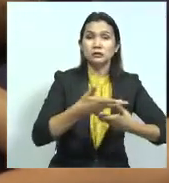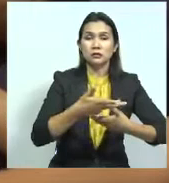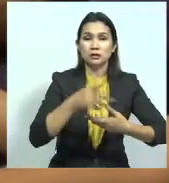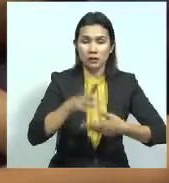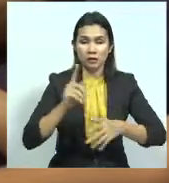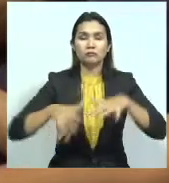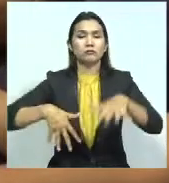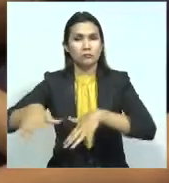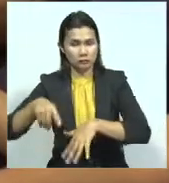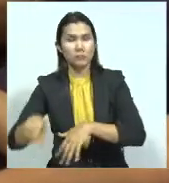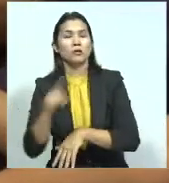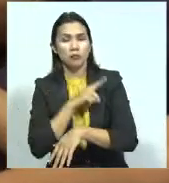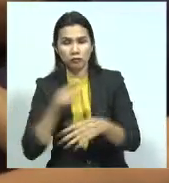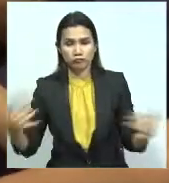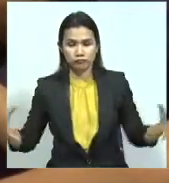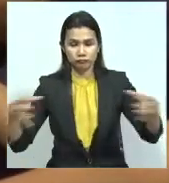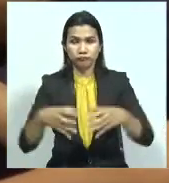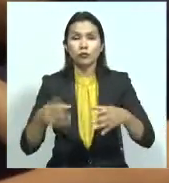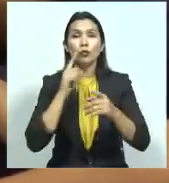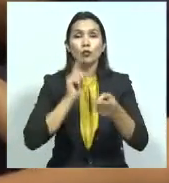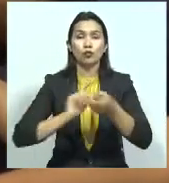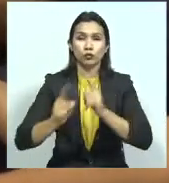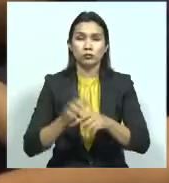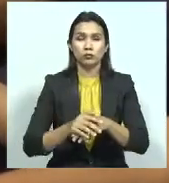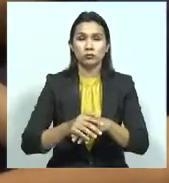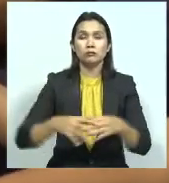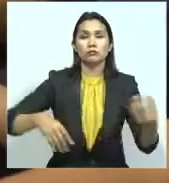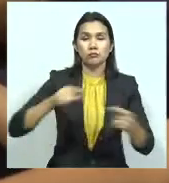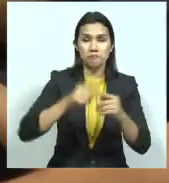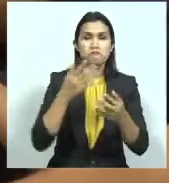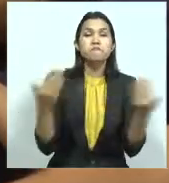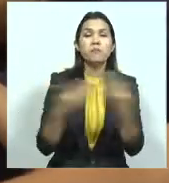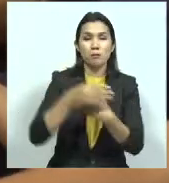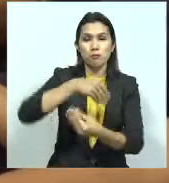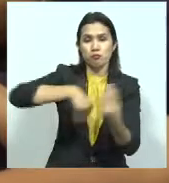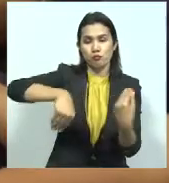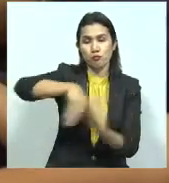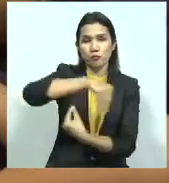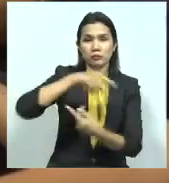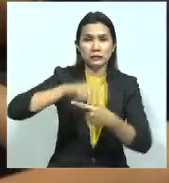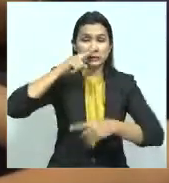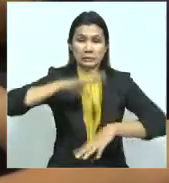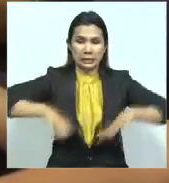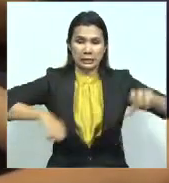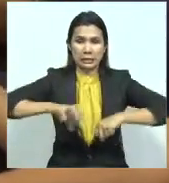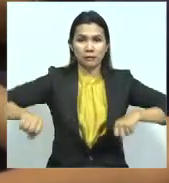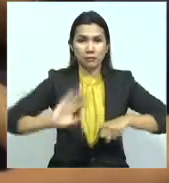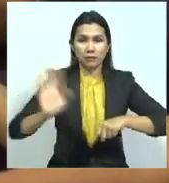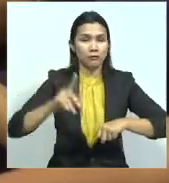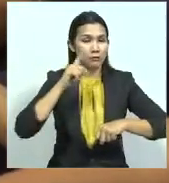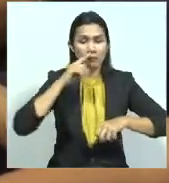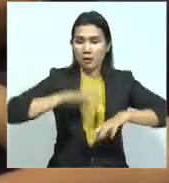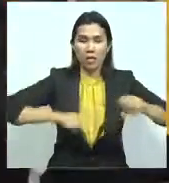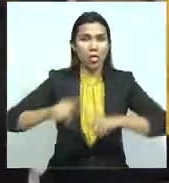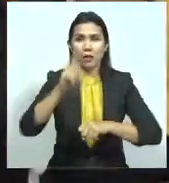ทั่งชาวบ้านผู้ใช้น้ำเนี่ยต้องมาคุยกันหมุนเวียนต้องใช้ระบบหมุนเวียนอย่าแย่งกันถ้าแย่งแล้วน้ำก็จะไปไม่ถึ